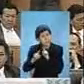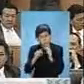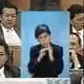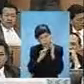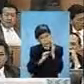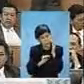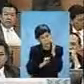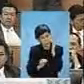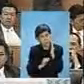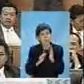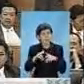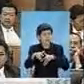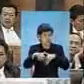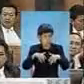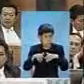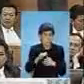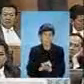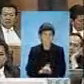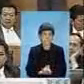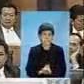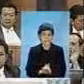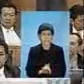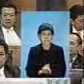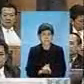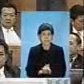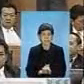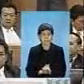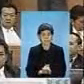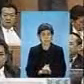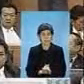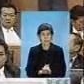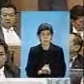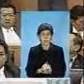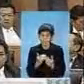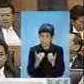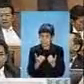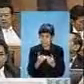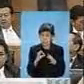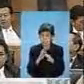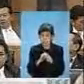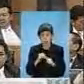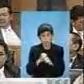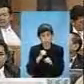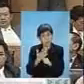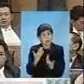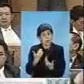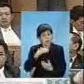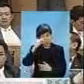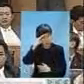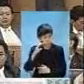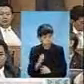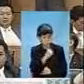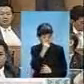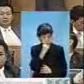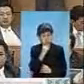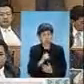ดแล้วแต่จำนวนประชากรแล้วหลังจากการรัฐประหารคณะยึดอำนา